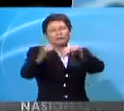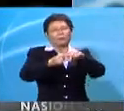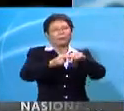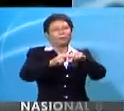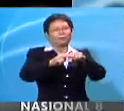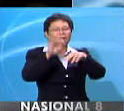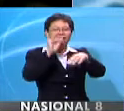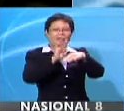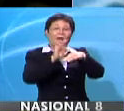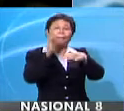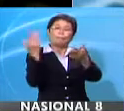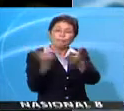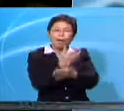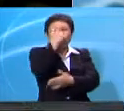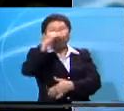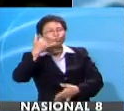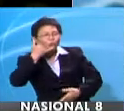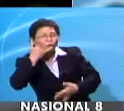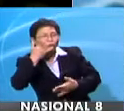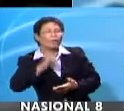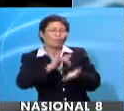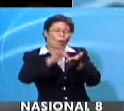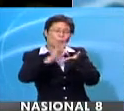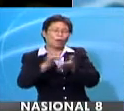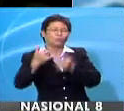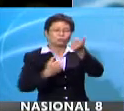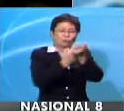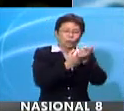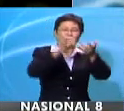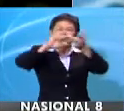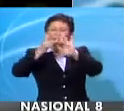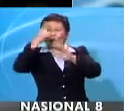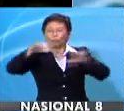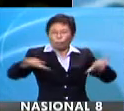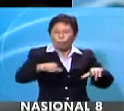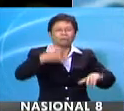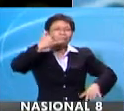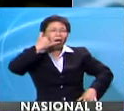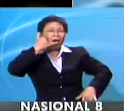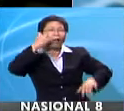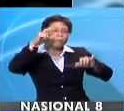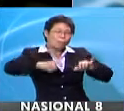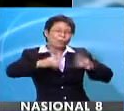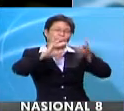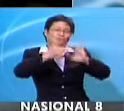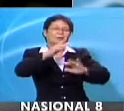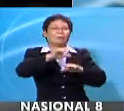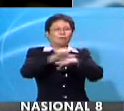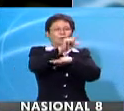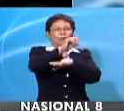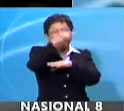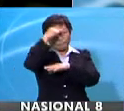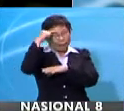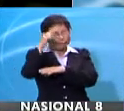tab baru untuk panggilan. WhatsApp menggunakan sokongan internet untuk melakukan panggilan. Untuk pengguna BlackBerry